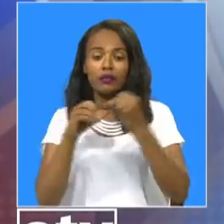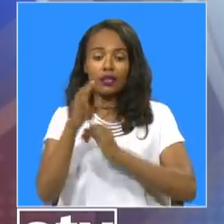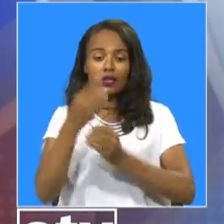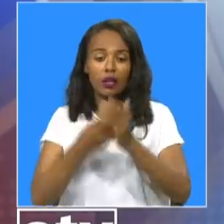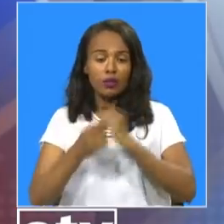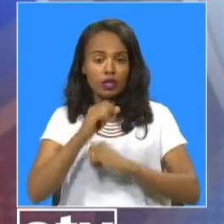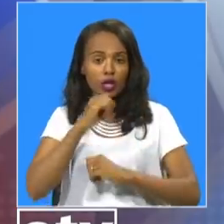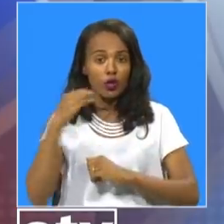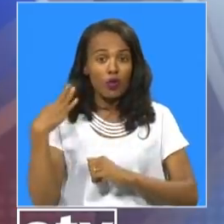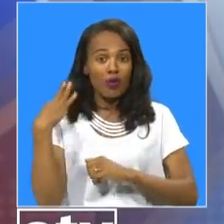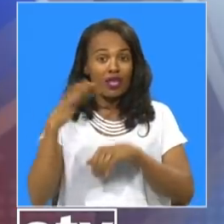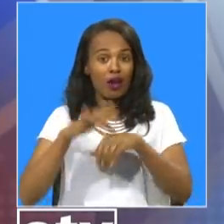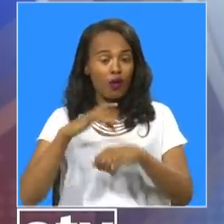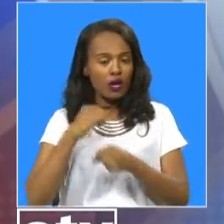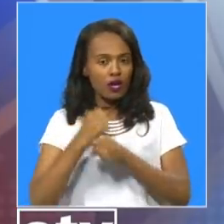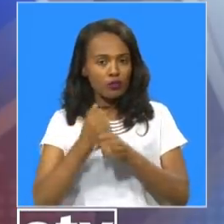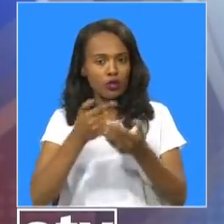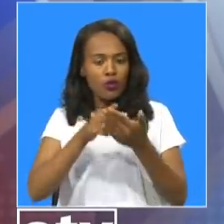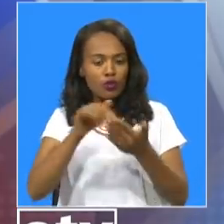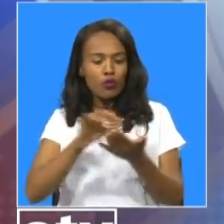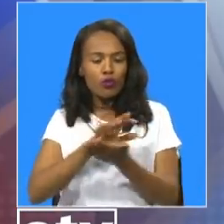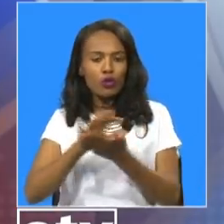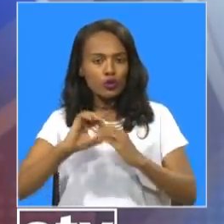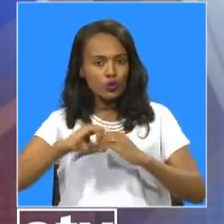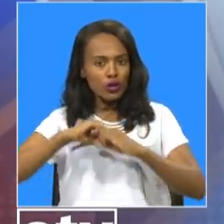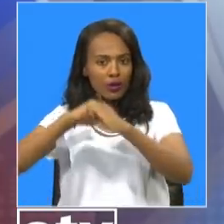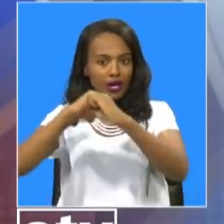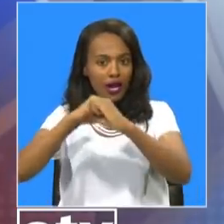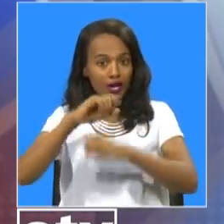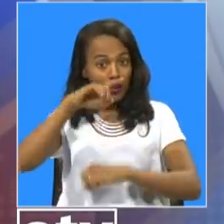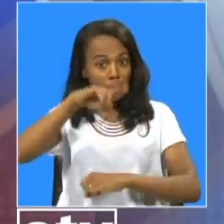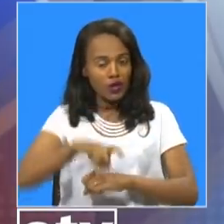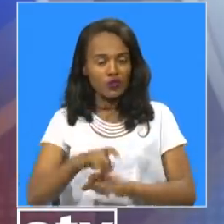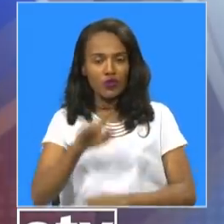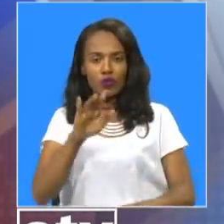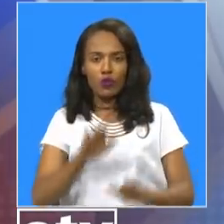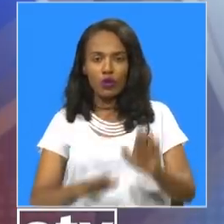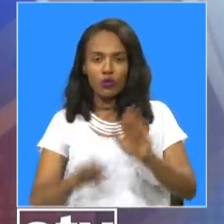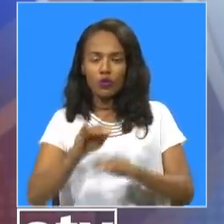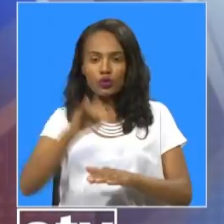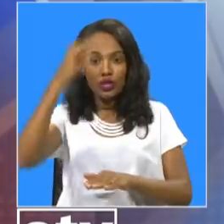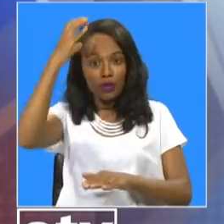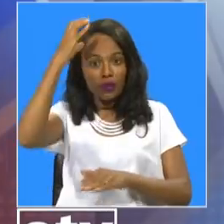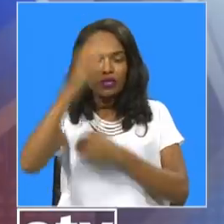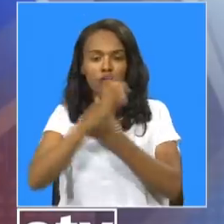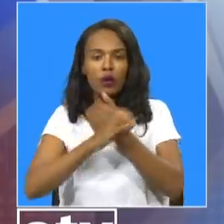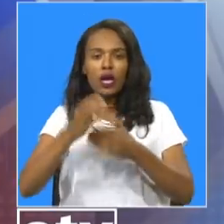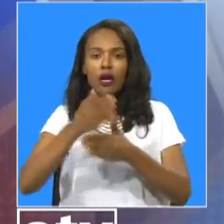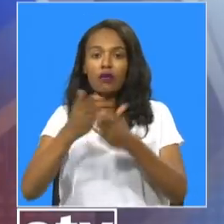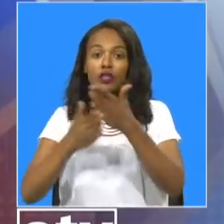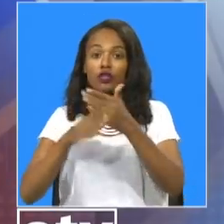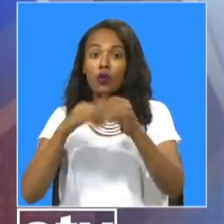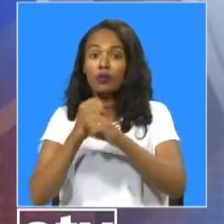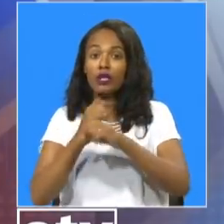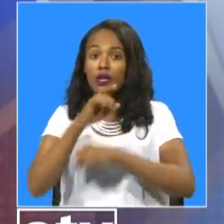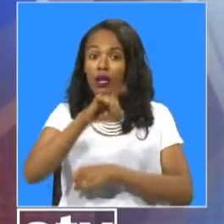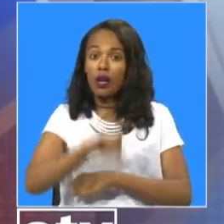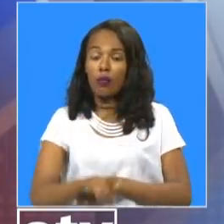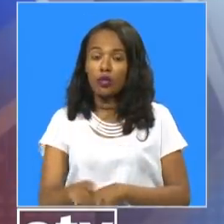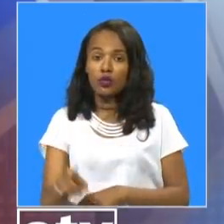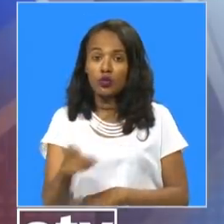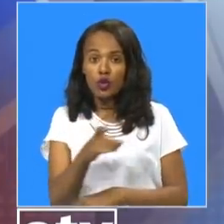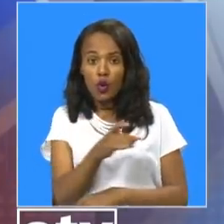ሳይሆን በጤናው ላይ ለሚሰራው እንደዚሁም ወረርሽኙን ለመከላከል የሚያስፈልጉት እርምጃዎች እንደ መንግስት በሀገር አቀፍ ደረጃ መሰራት ያለባቸው